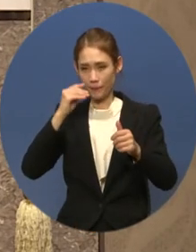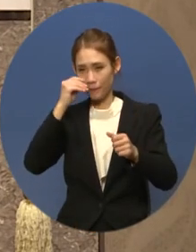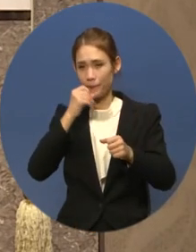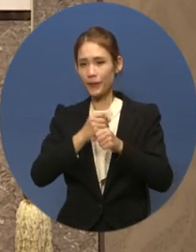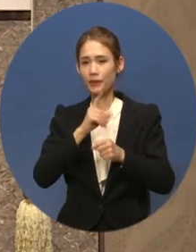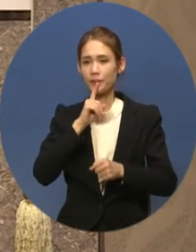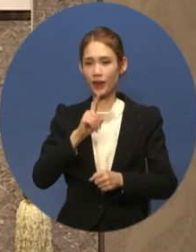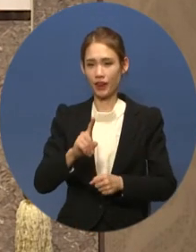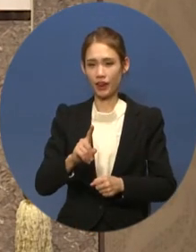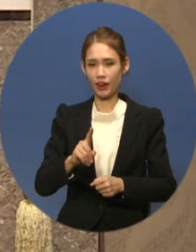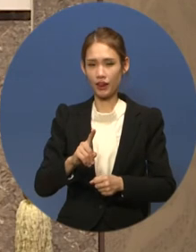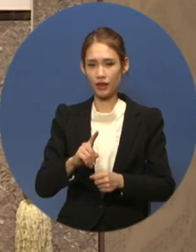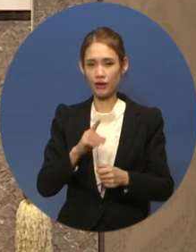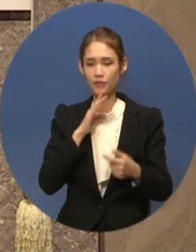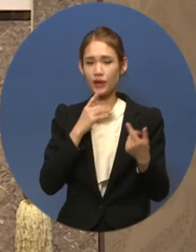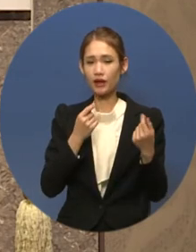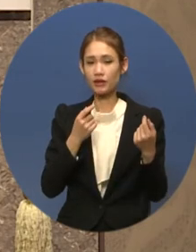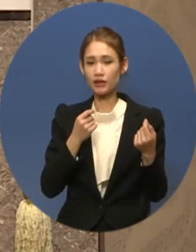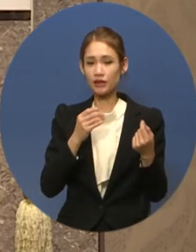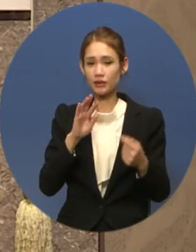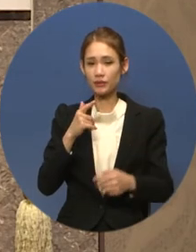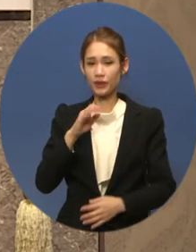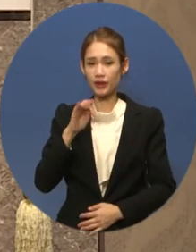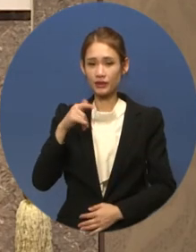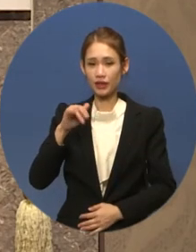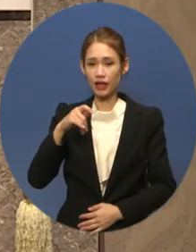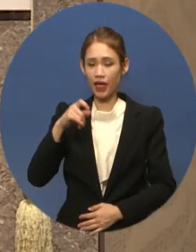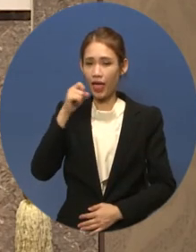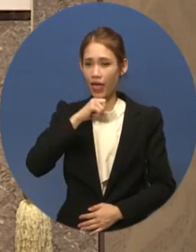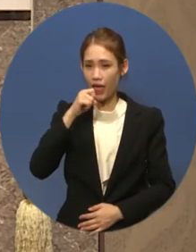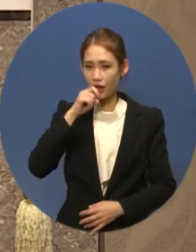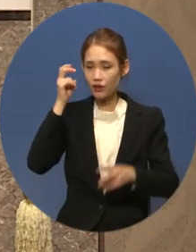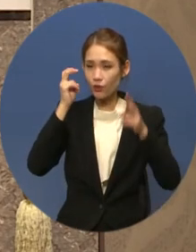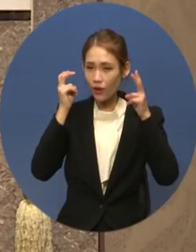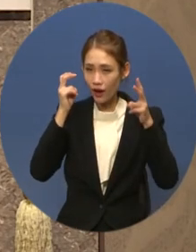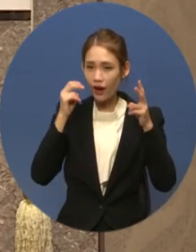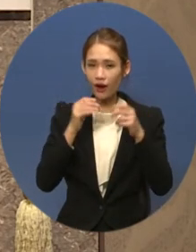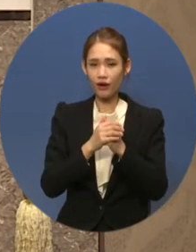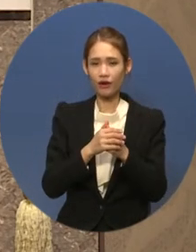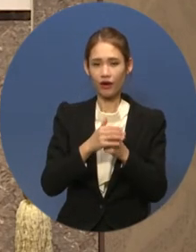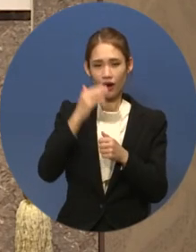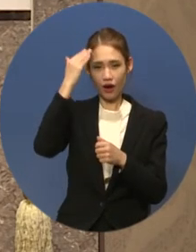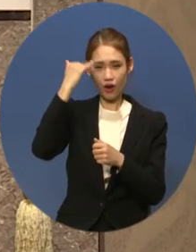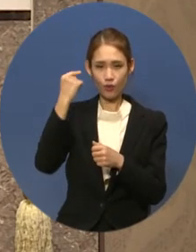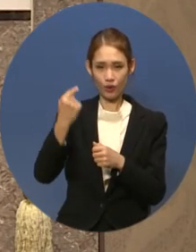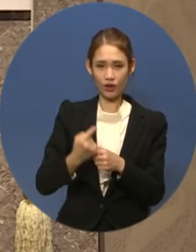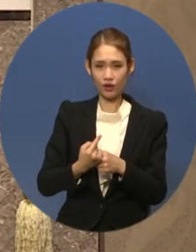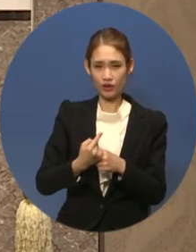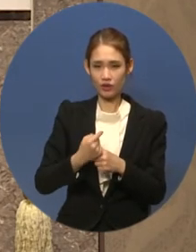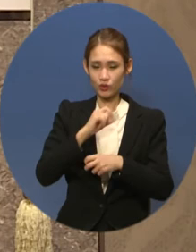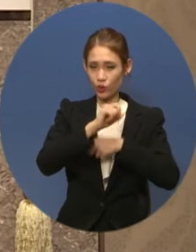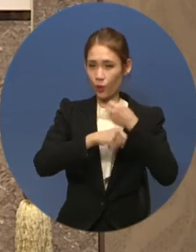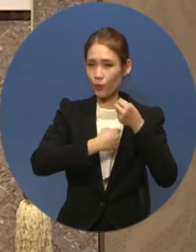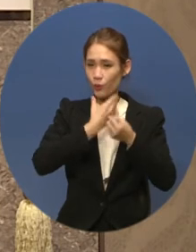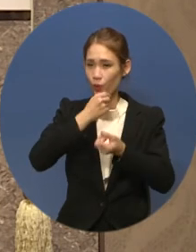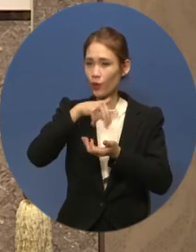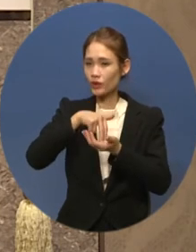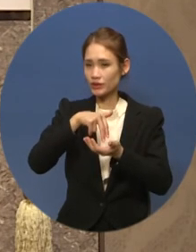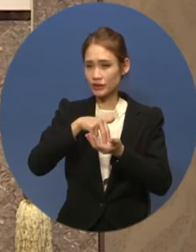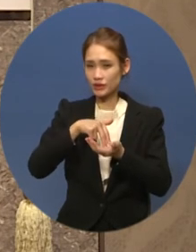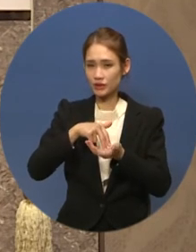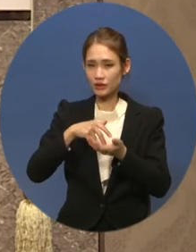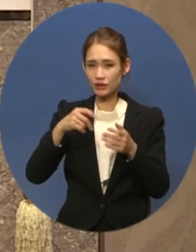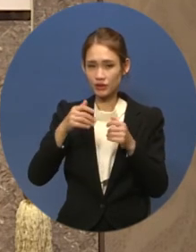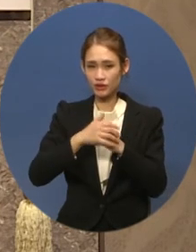마찬가지로 벤 엔젤 이같은 아이스크림 회사가 최근에 한국에도 왔는데 이 거기는 철저하게 동물복지 차원에서 축산